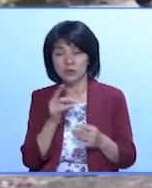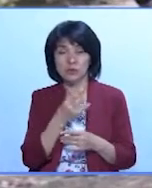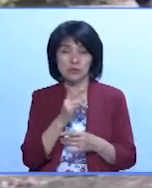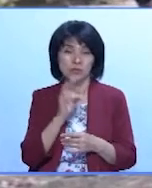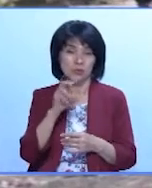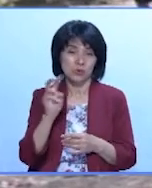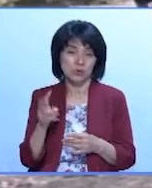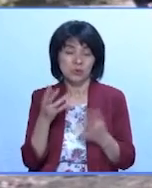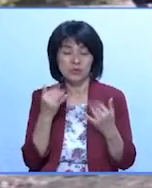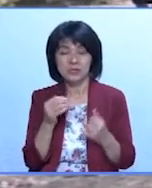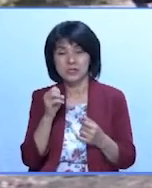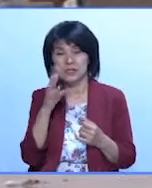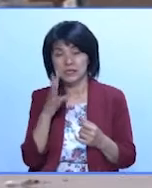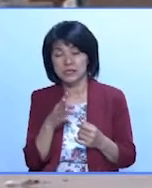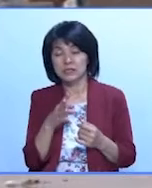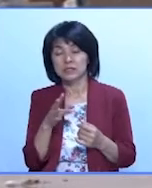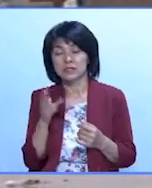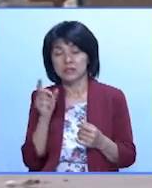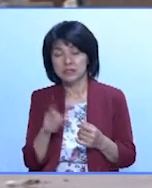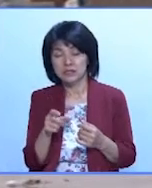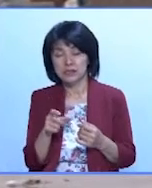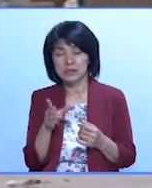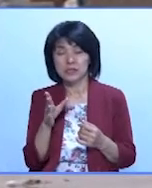кезегінде 14135 бала тұр. Оның